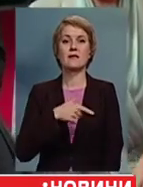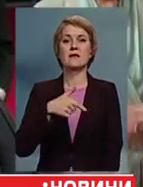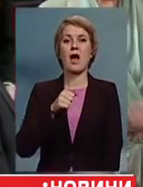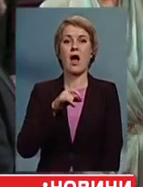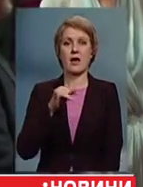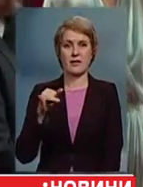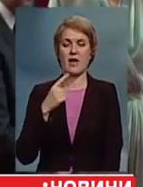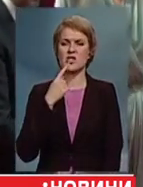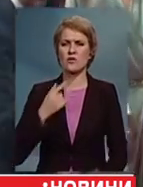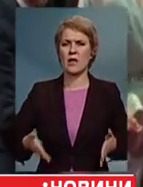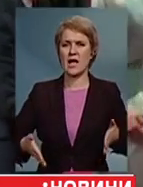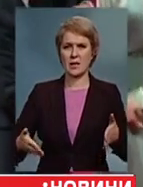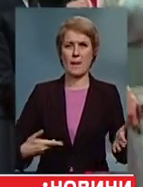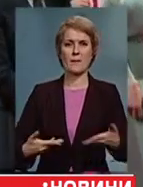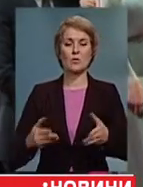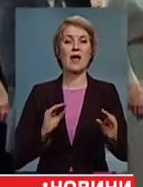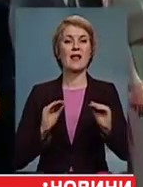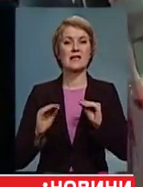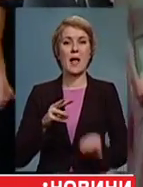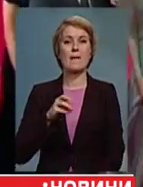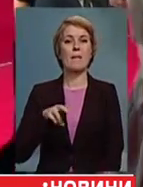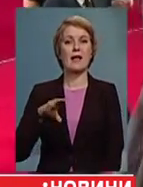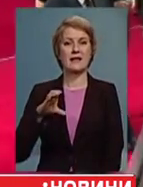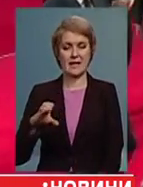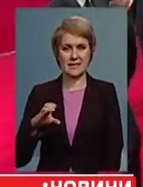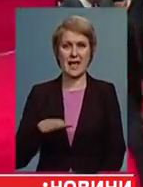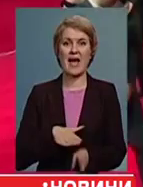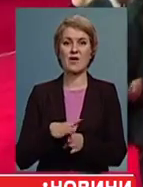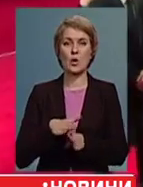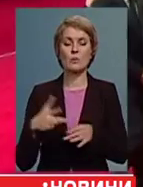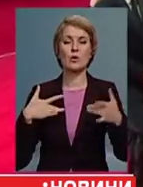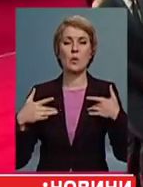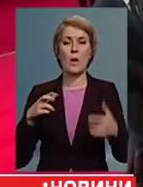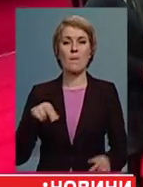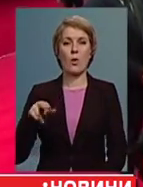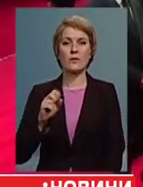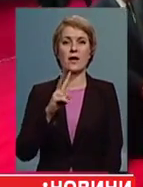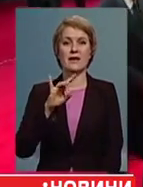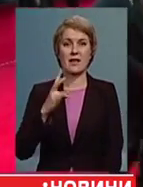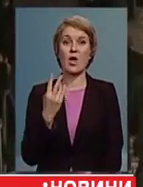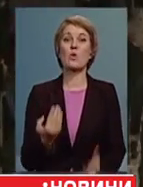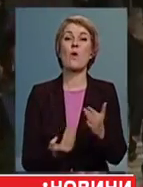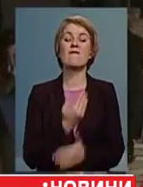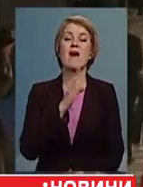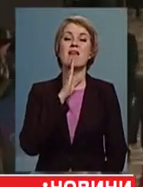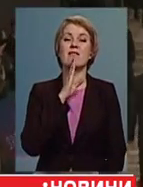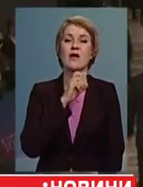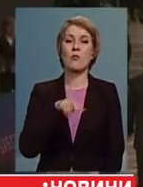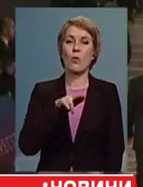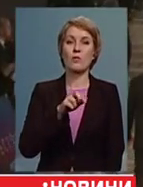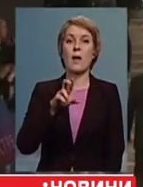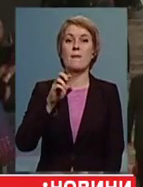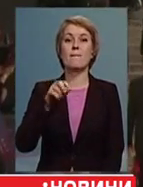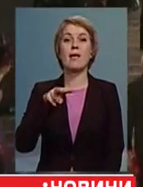Червоним килимом пройшлися режисер кінострічки Сем Мендес, виконавець ролі Бонда Деніел Крейг, нова дівчина Бонда Моніка Белуччі